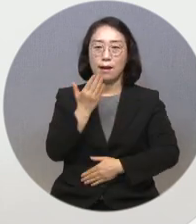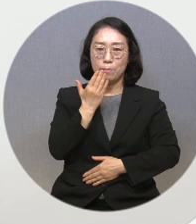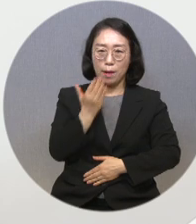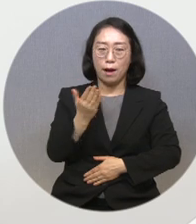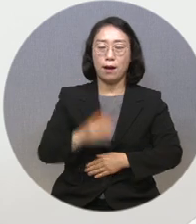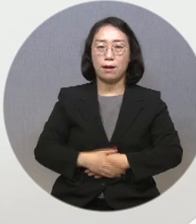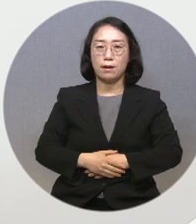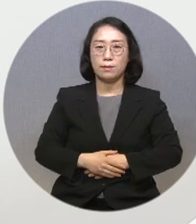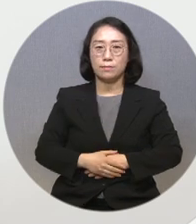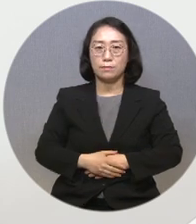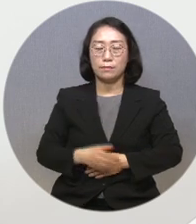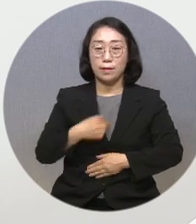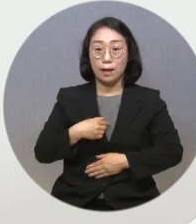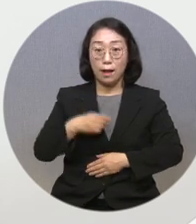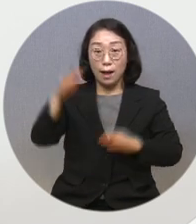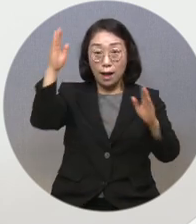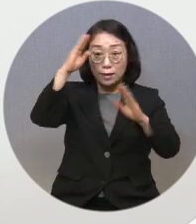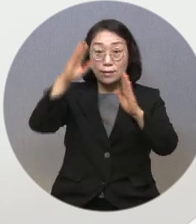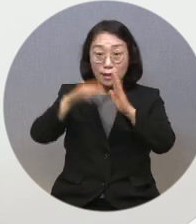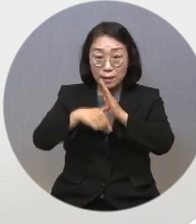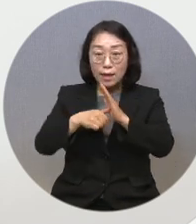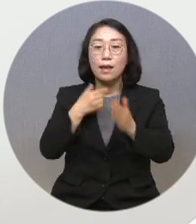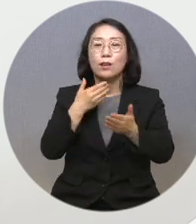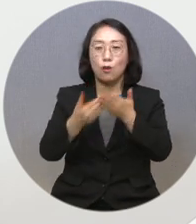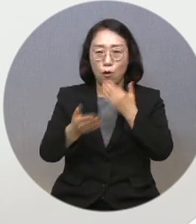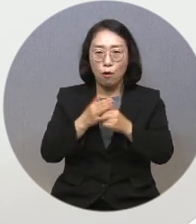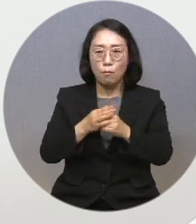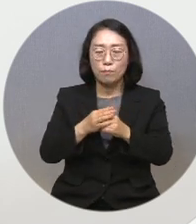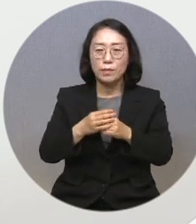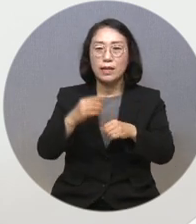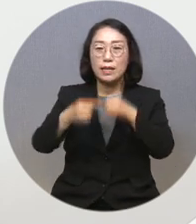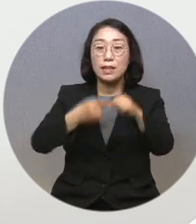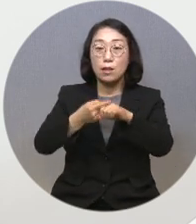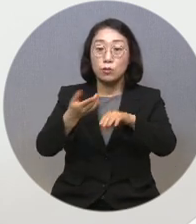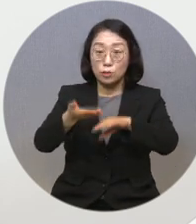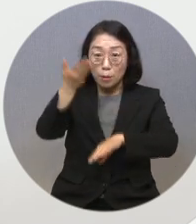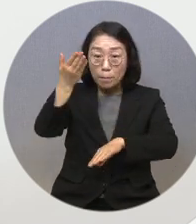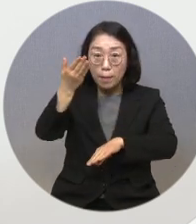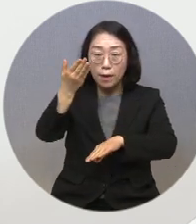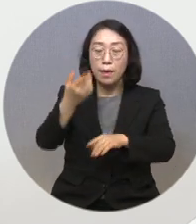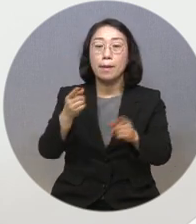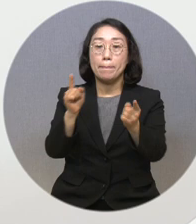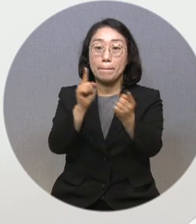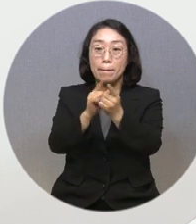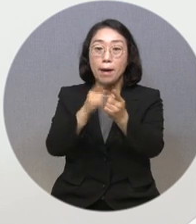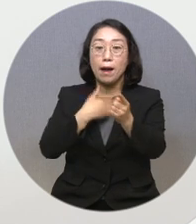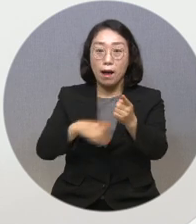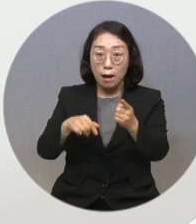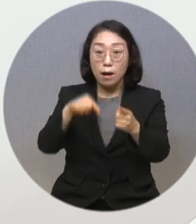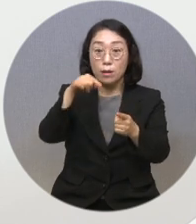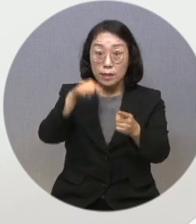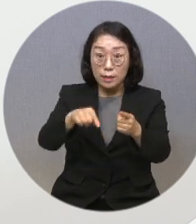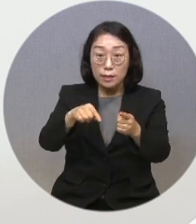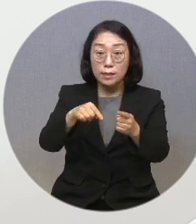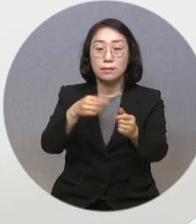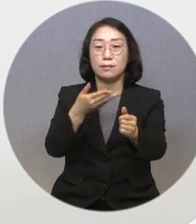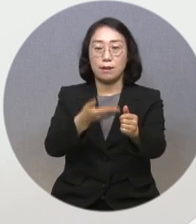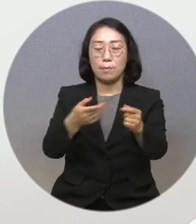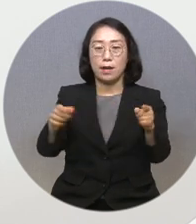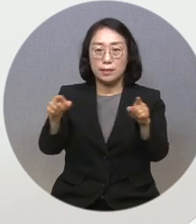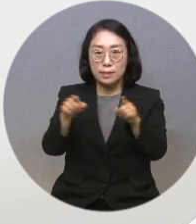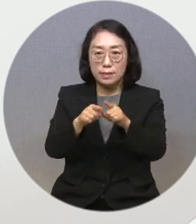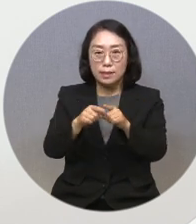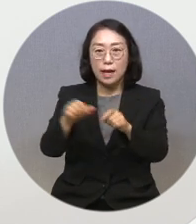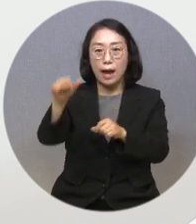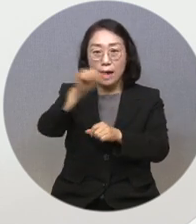것입니다 제가 대학생을 할 때 장애를 가진 1년 선배님이 계셨습니다 우리나라 국적을 갖고 계신 분이었는데 장애인